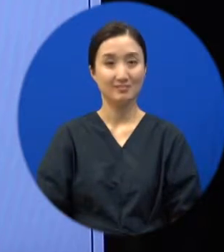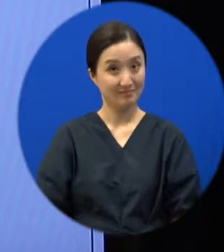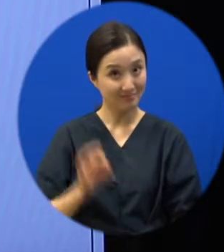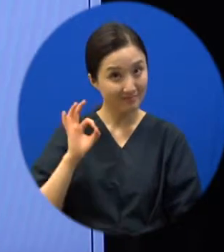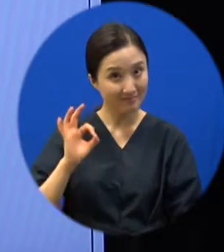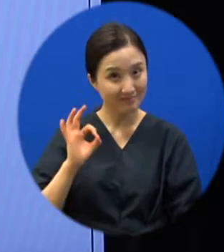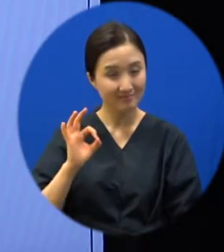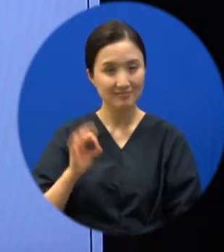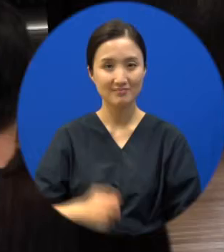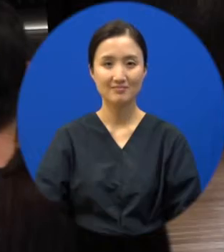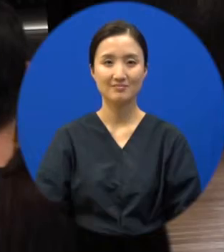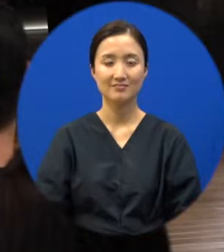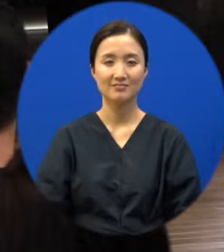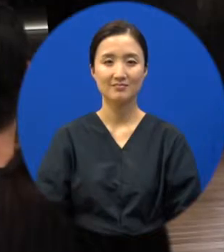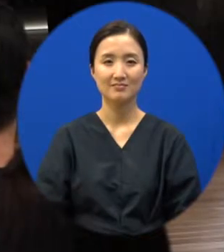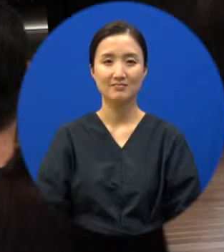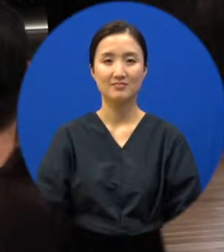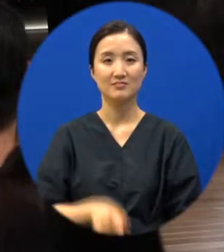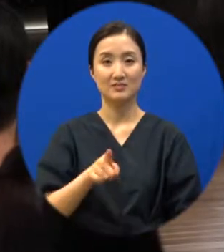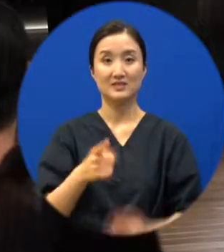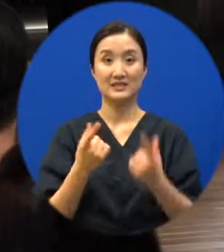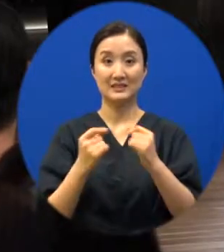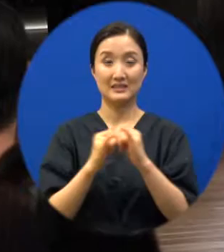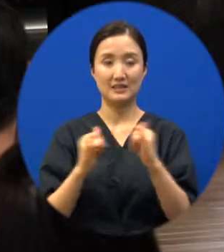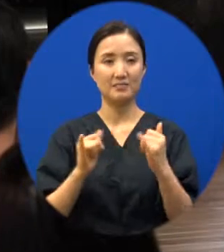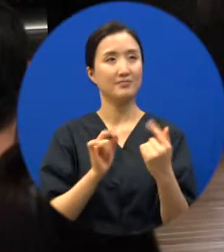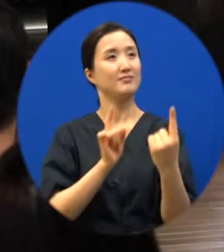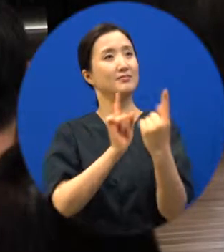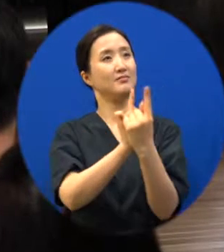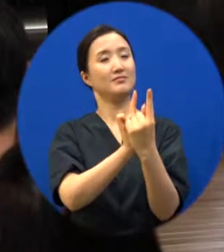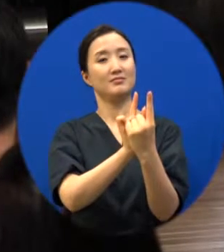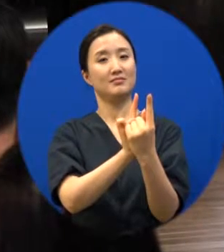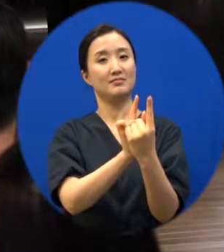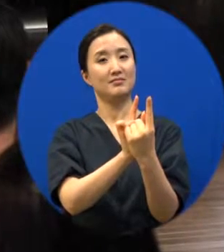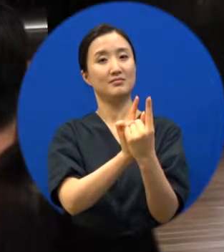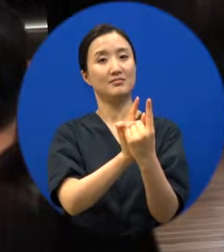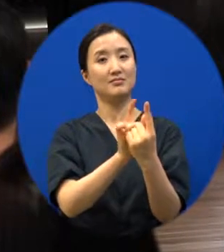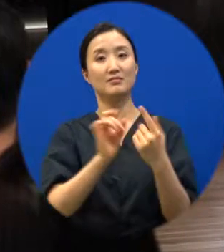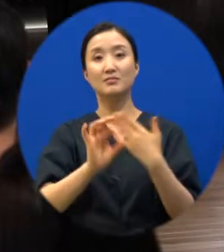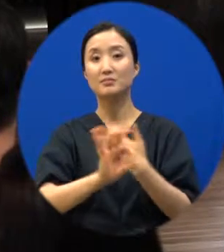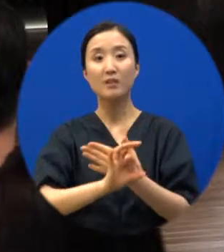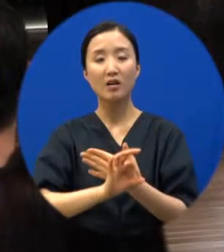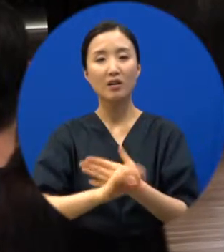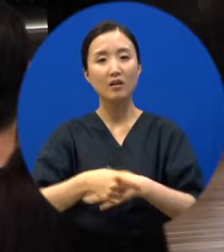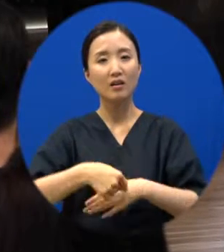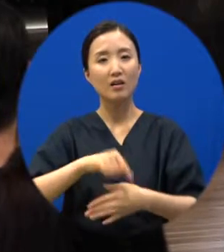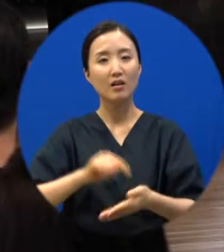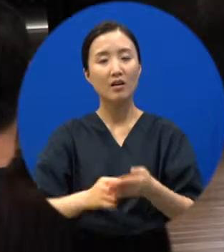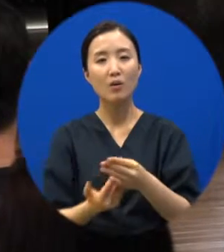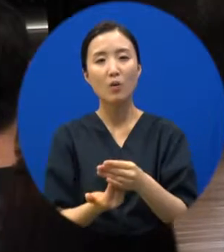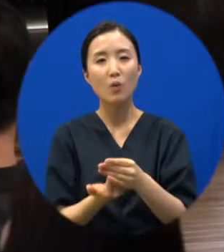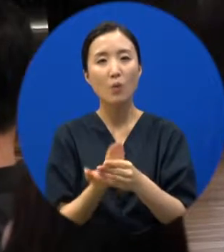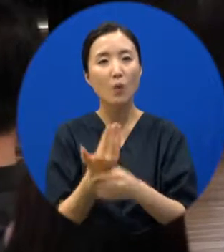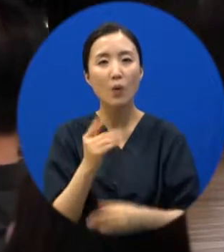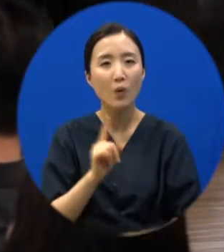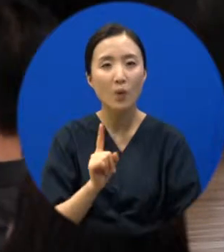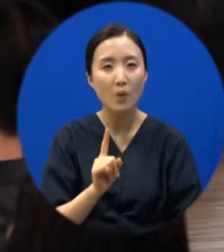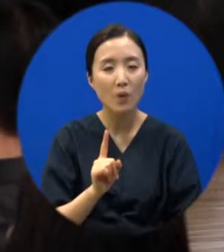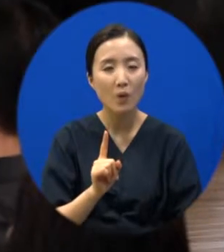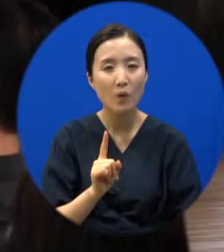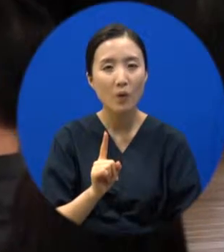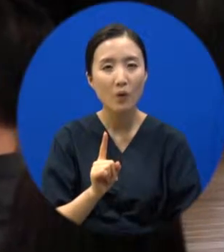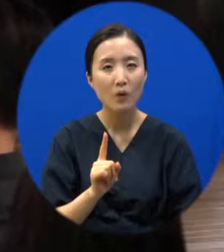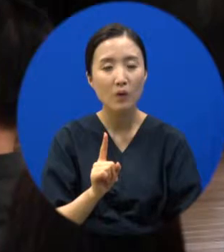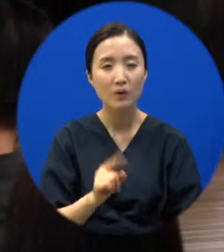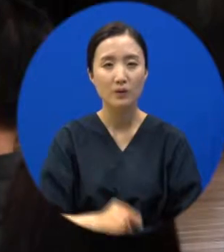가시나요? 네. 자, 이런 사람을 딱 만났어요. 내 앞에 있어요. 어떤 느낌이 들까요?